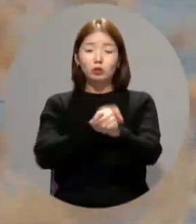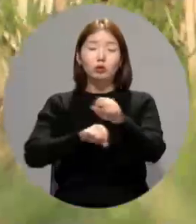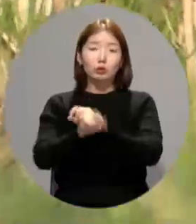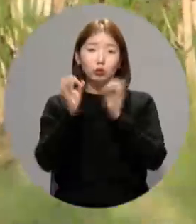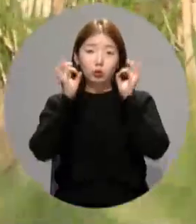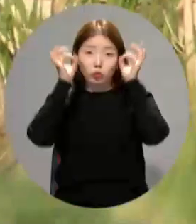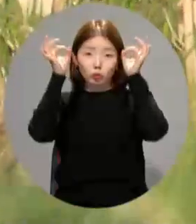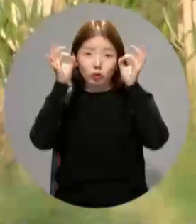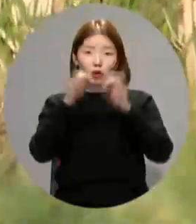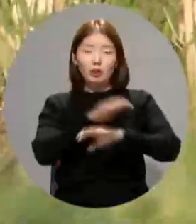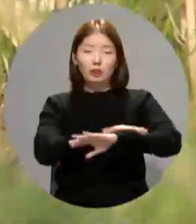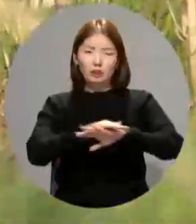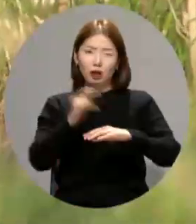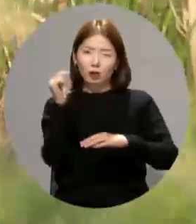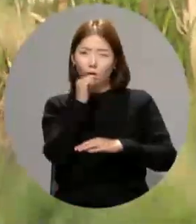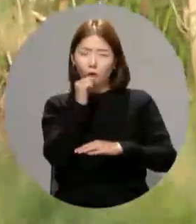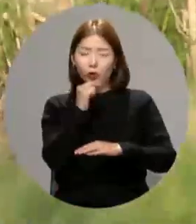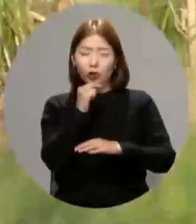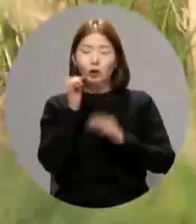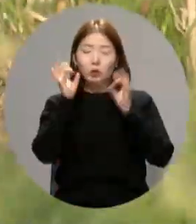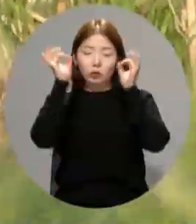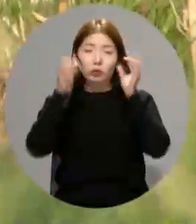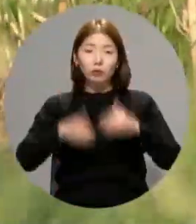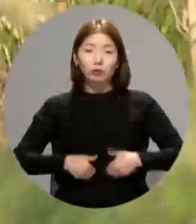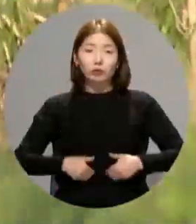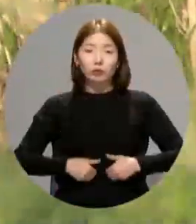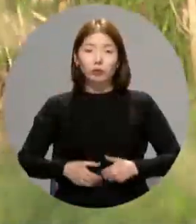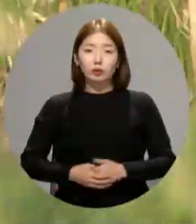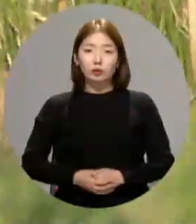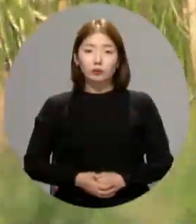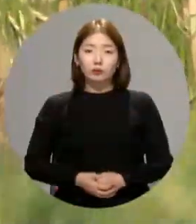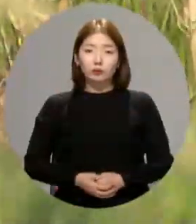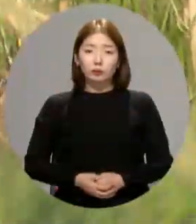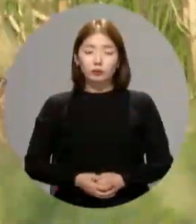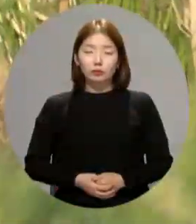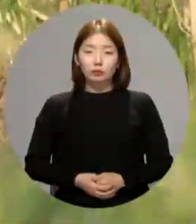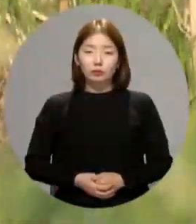체계적인 대책이 필요해 보입니다. MBC 뉴스 전재용입니다.